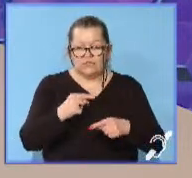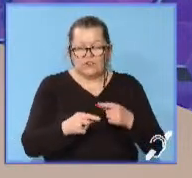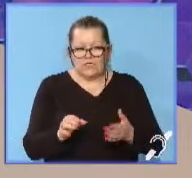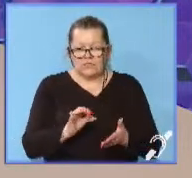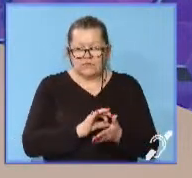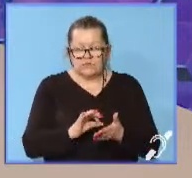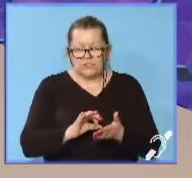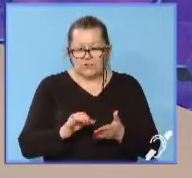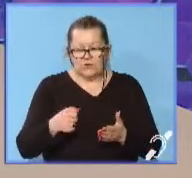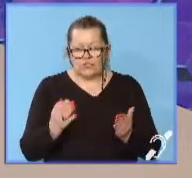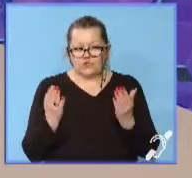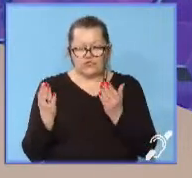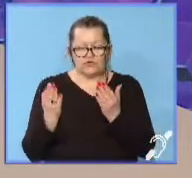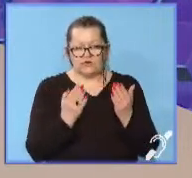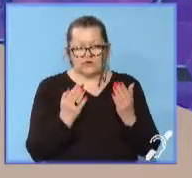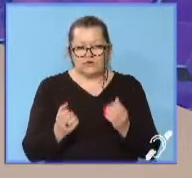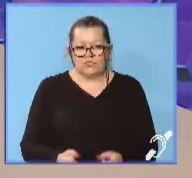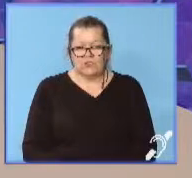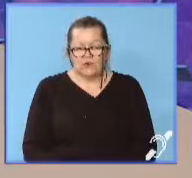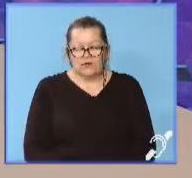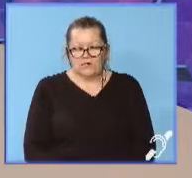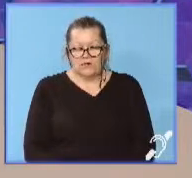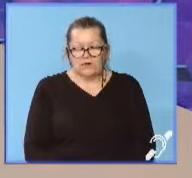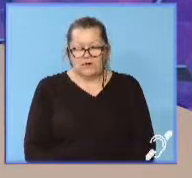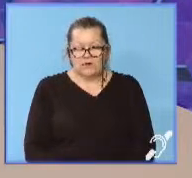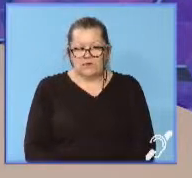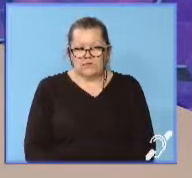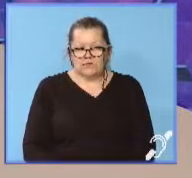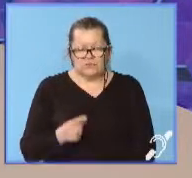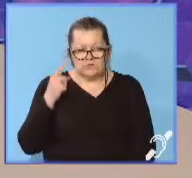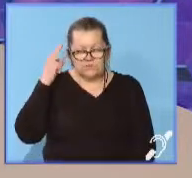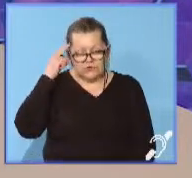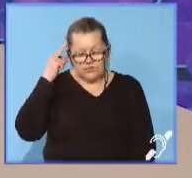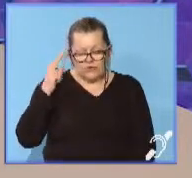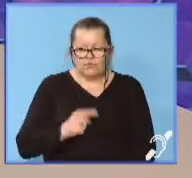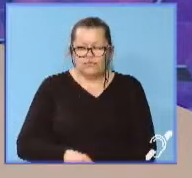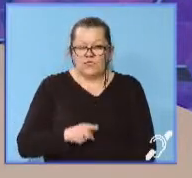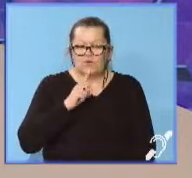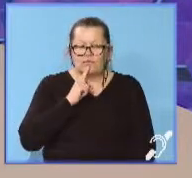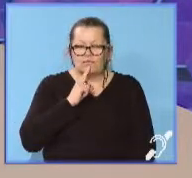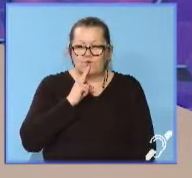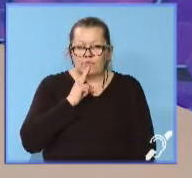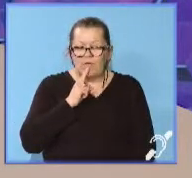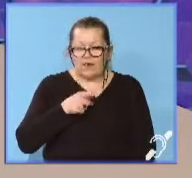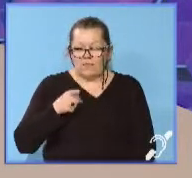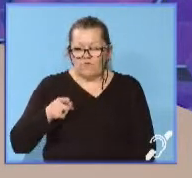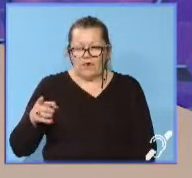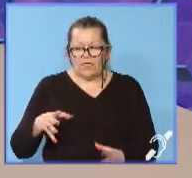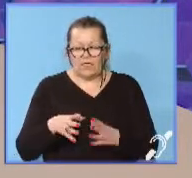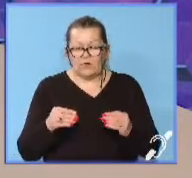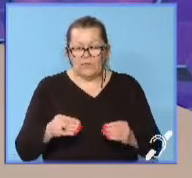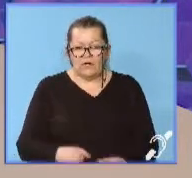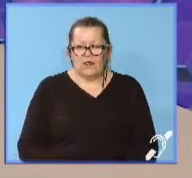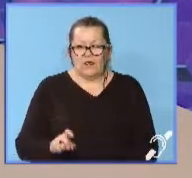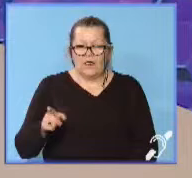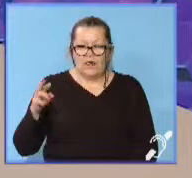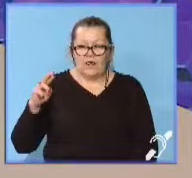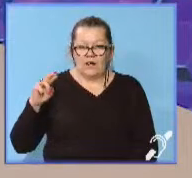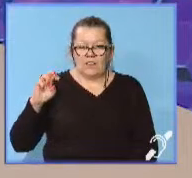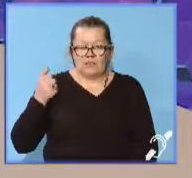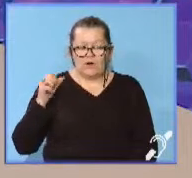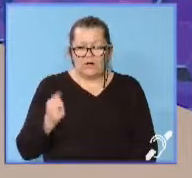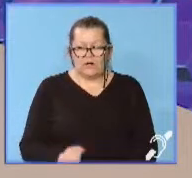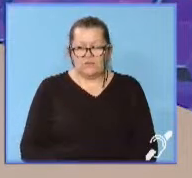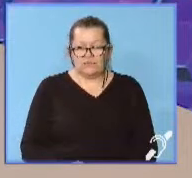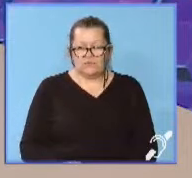inspire generații întregi de scriitori și cititori este Așadar un nume cunoscut de fiecare român marele scriitor